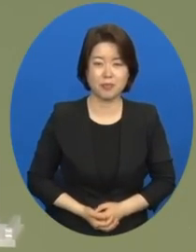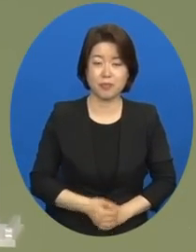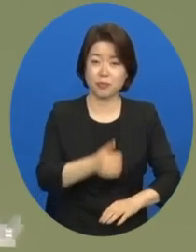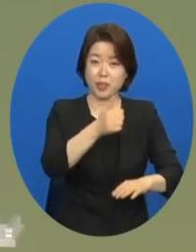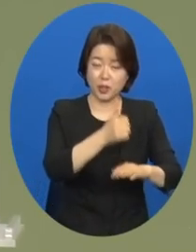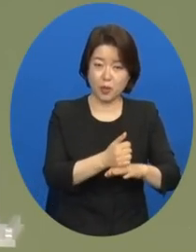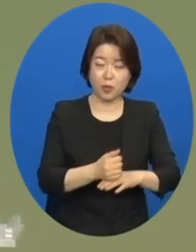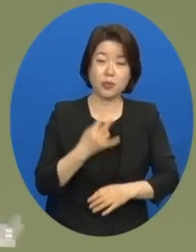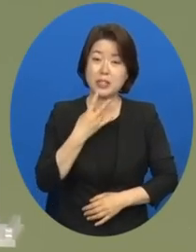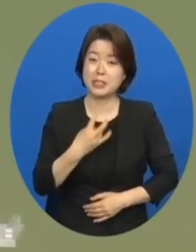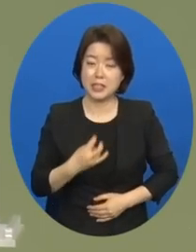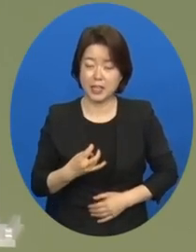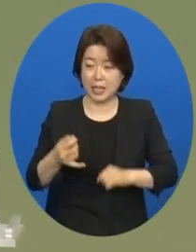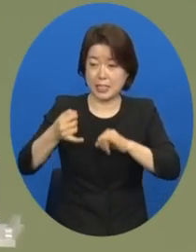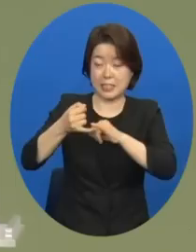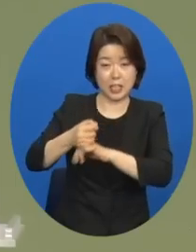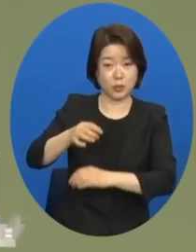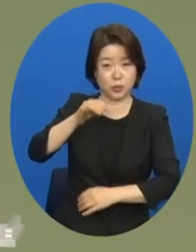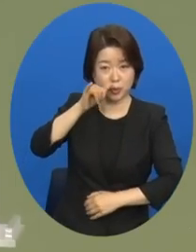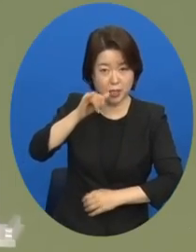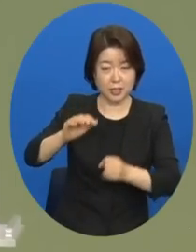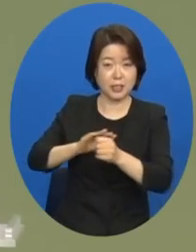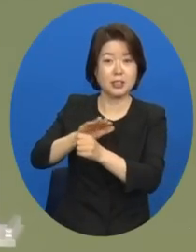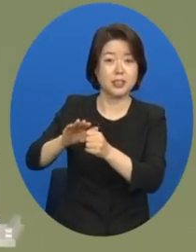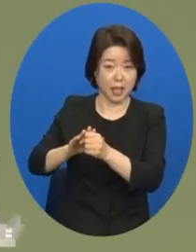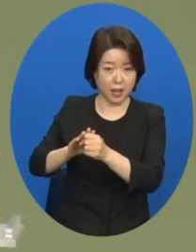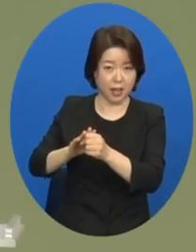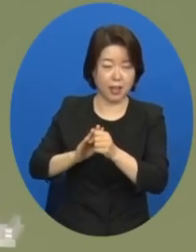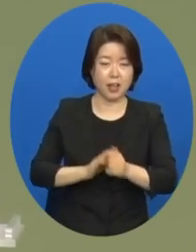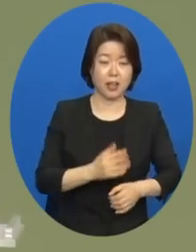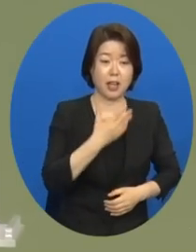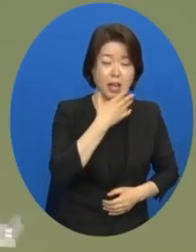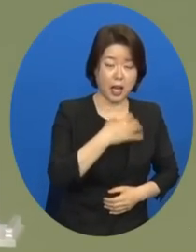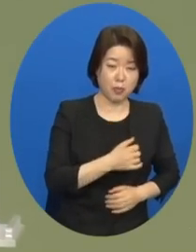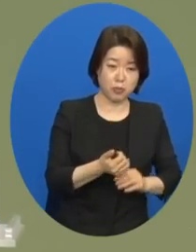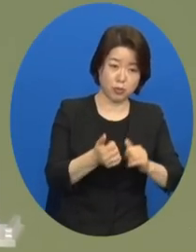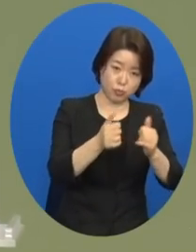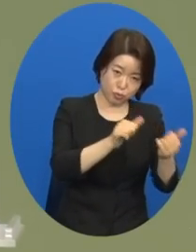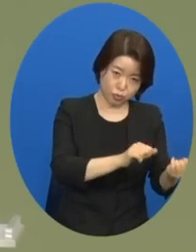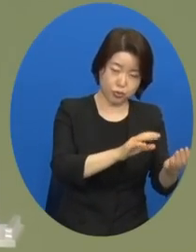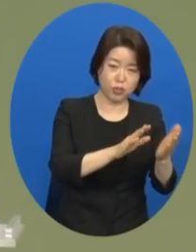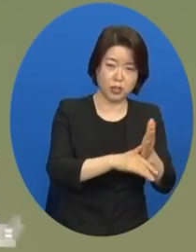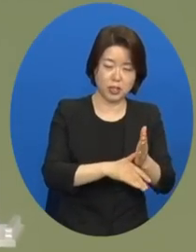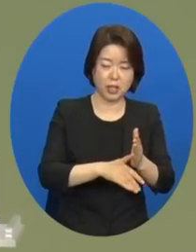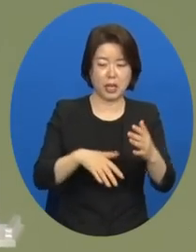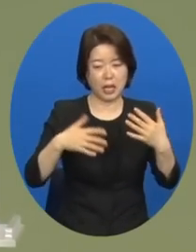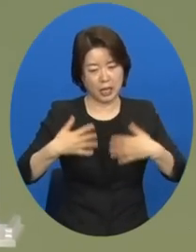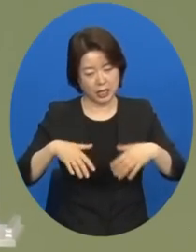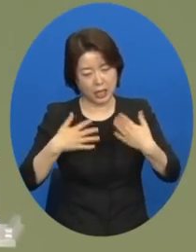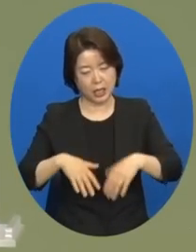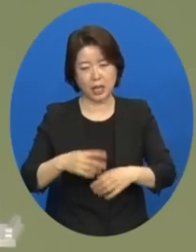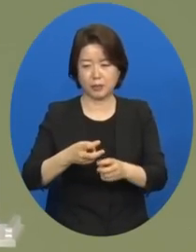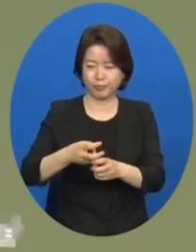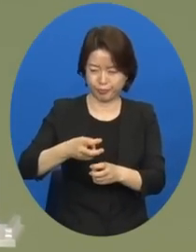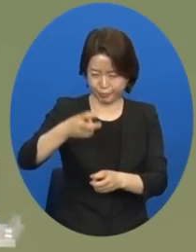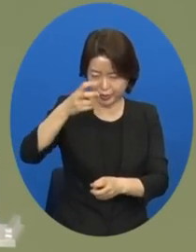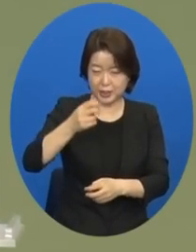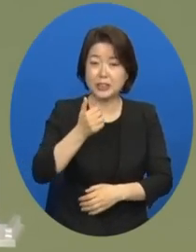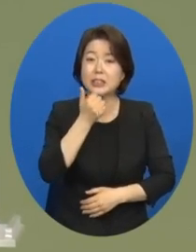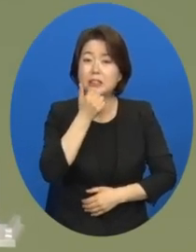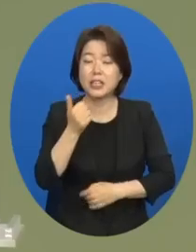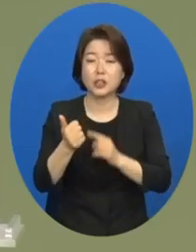결국 사라의 약속 있는 사랑으로 아브라함의 죽으면서 가장 비실비실한 아들 약속의 자녀인 이삭을